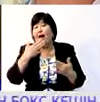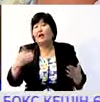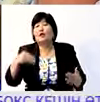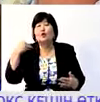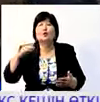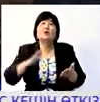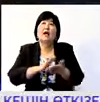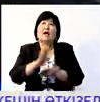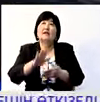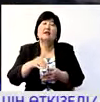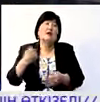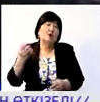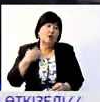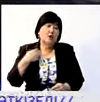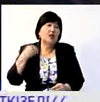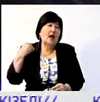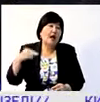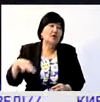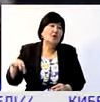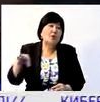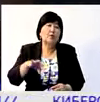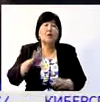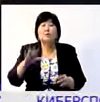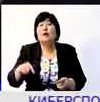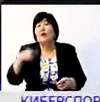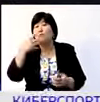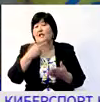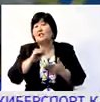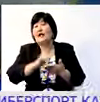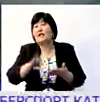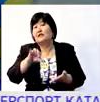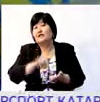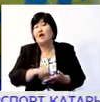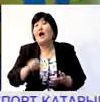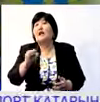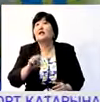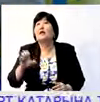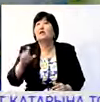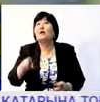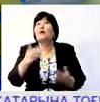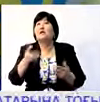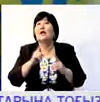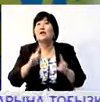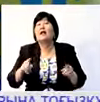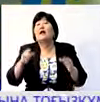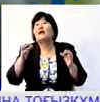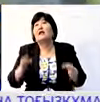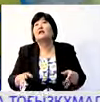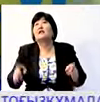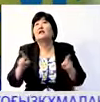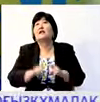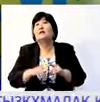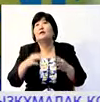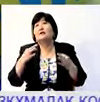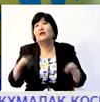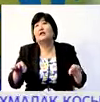Түркістан газеттерінің Қызылорда, Ақтөбе облыстары бойынша меншікті тілшісі болды. Айжарық Сәдібекұлының басты ерекшелігі кез келген жанрда еркін